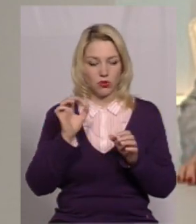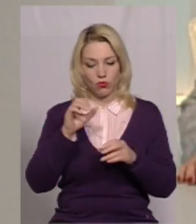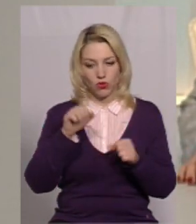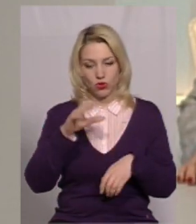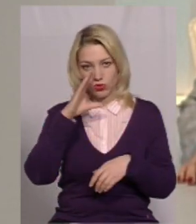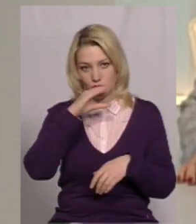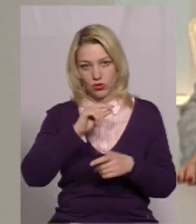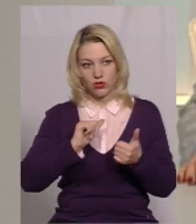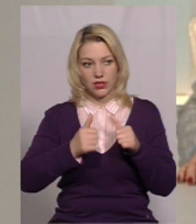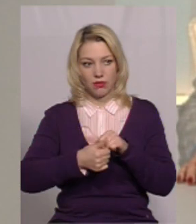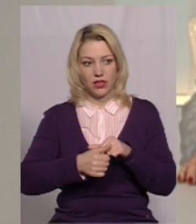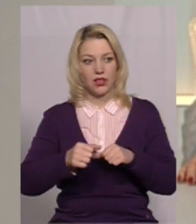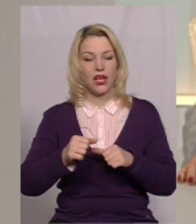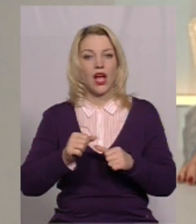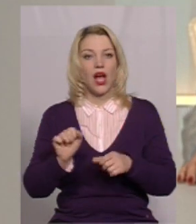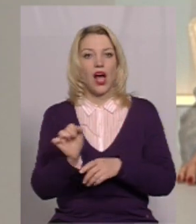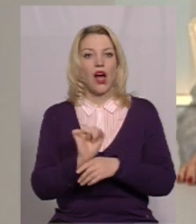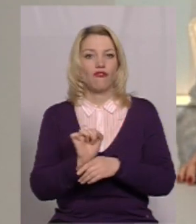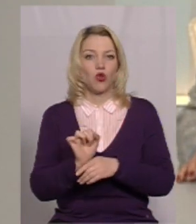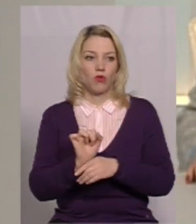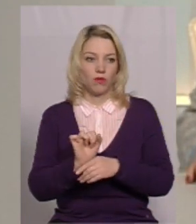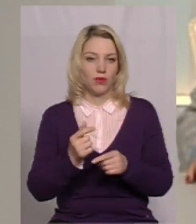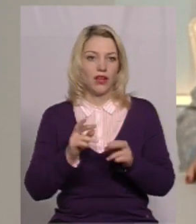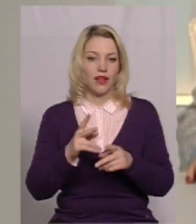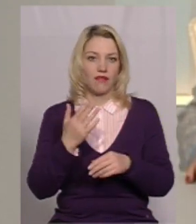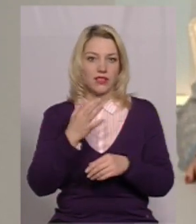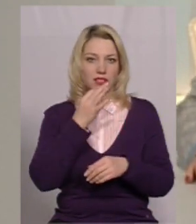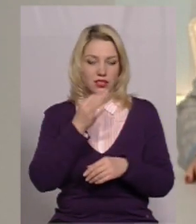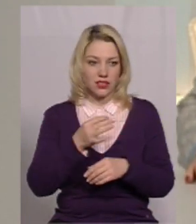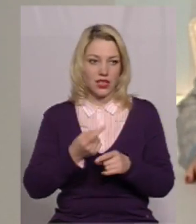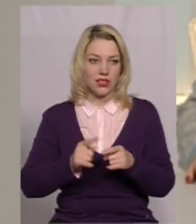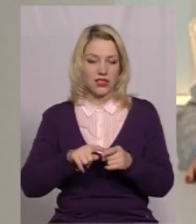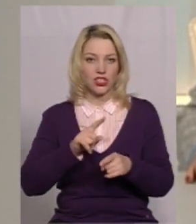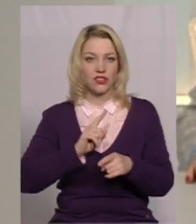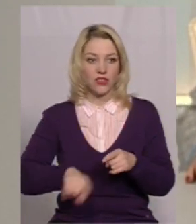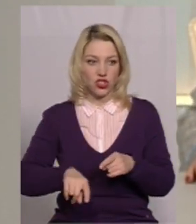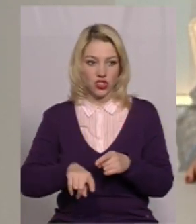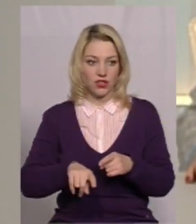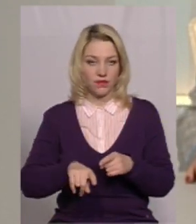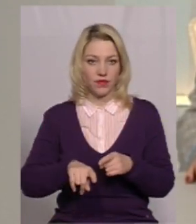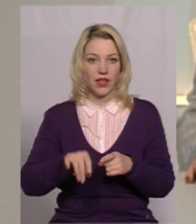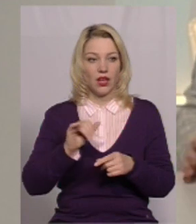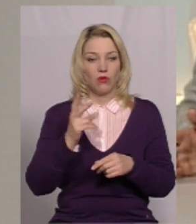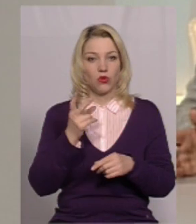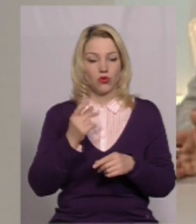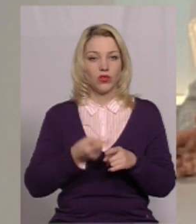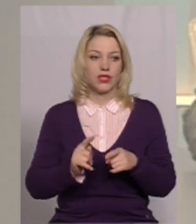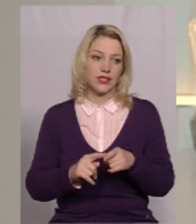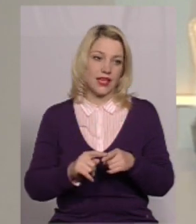може замінити автомобіль, а як ви сказали, що це швидше, а по-друге,